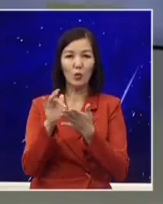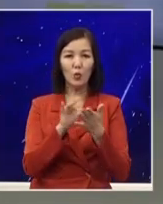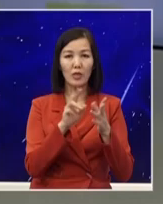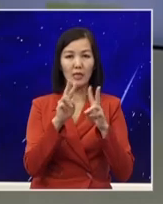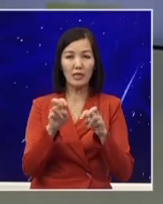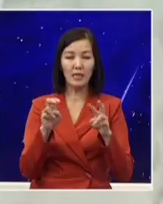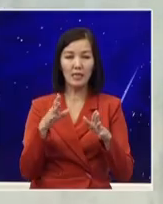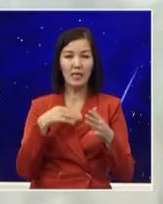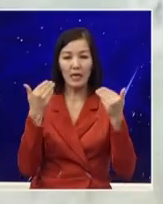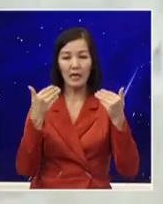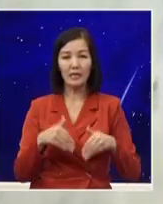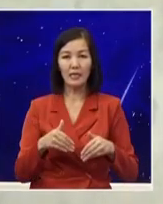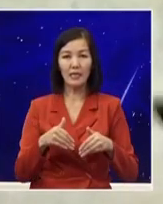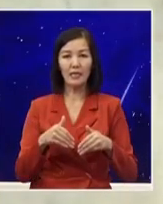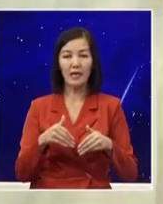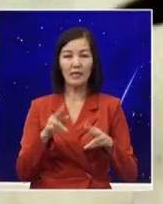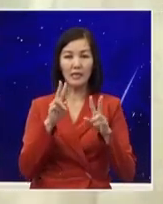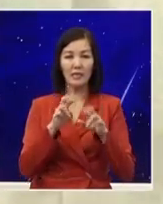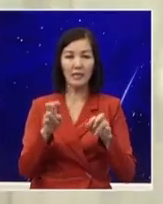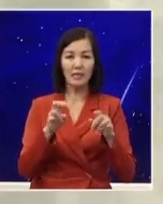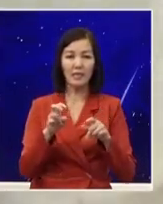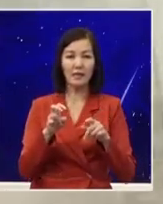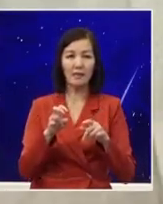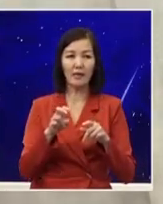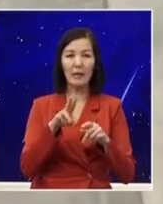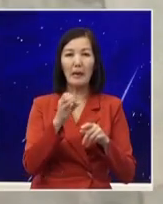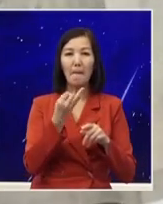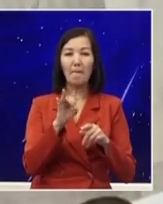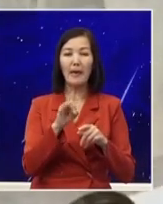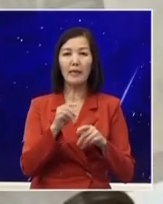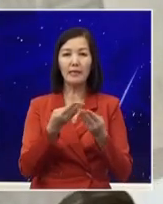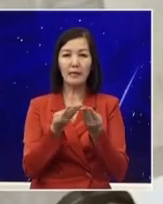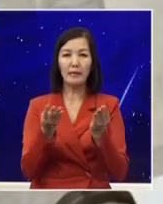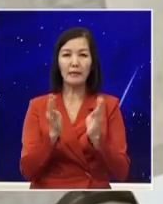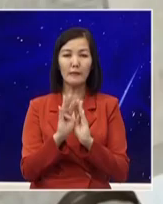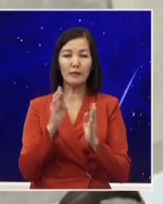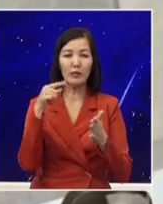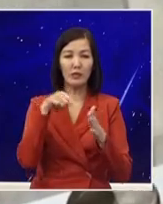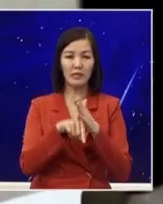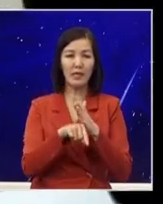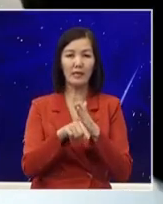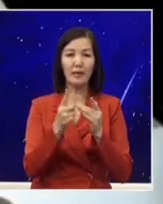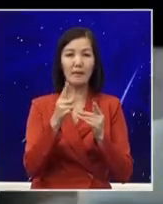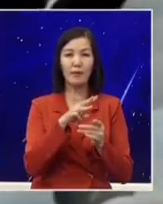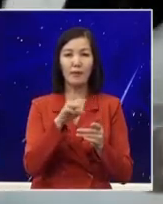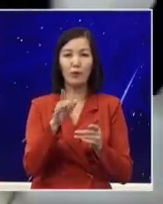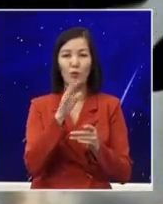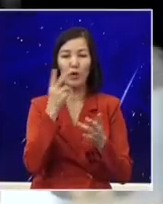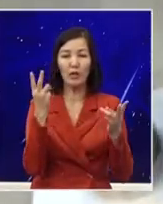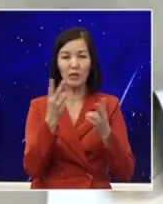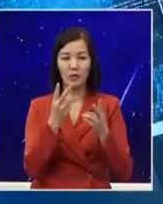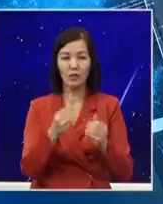тексеріледі. Жолаушылар дене терісін сүртеді. Әрі қарай майлықты итке апаратын арнайы ыдысқа салады. Барлық процедура 1 минуттан артық уақыт